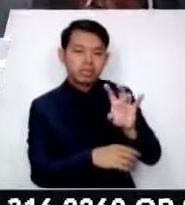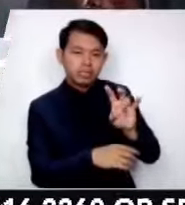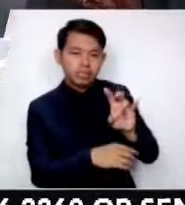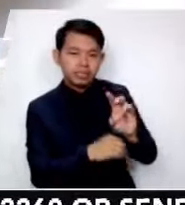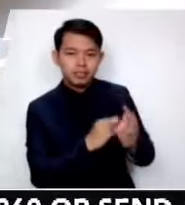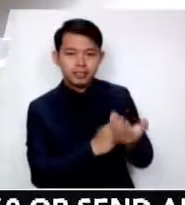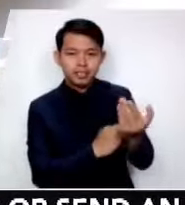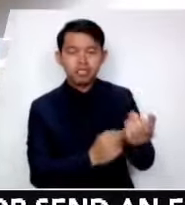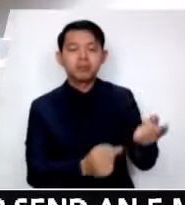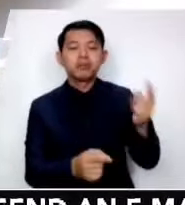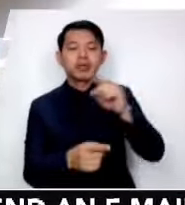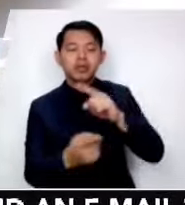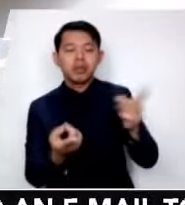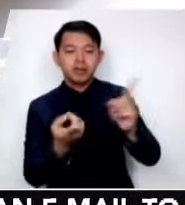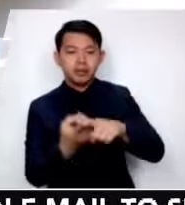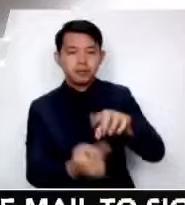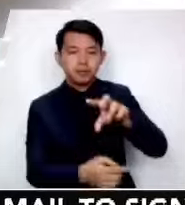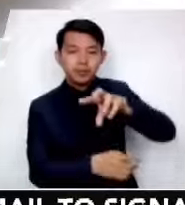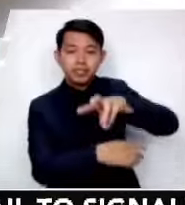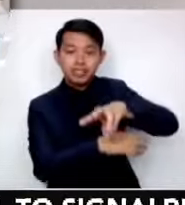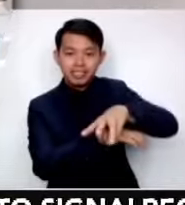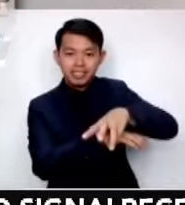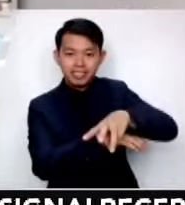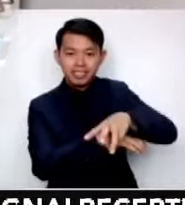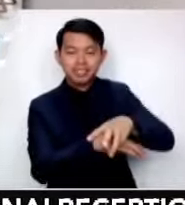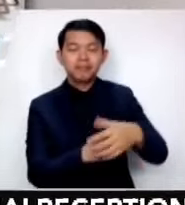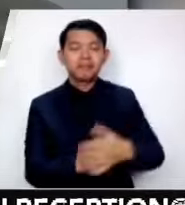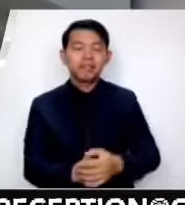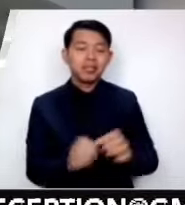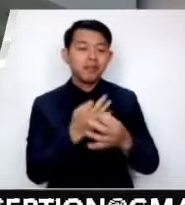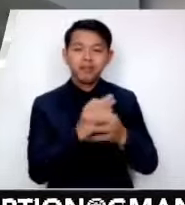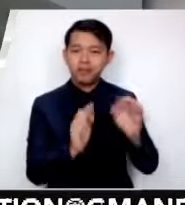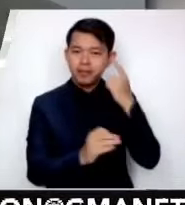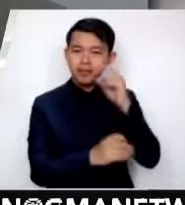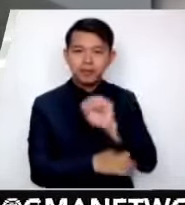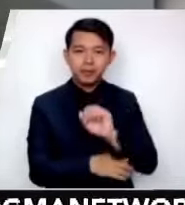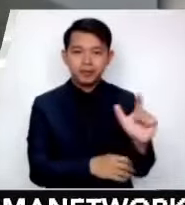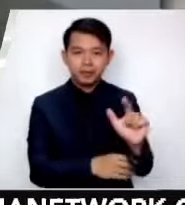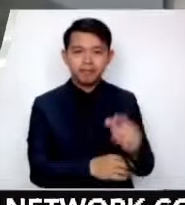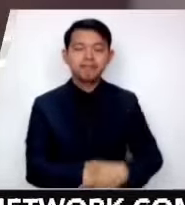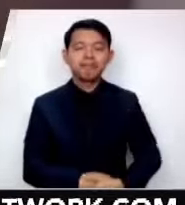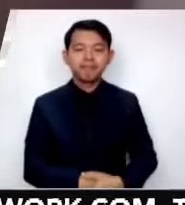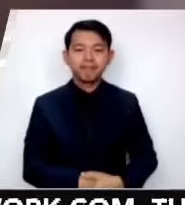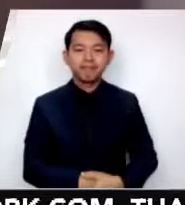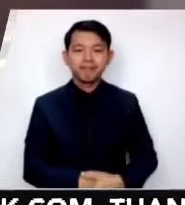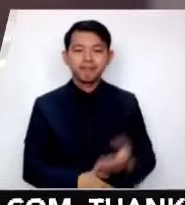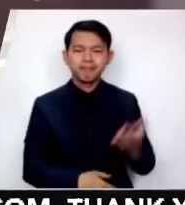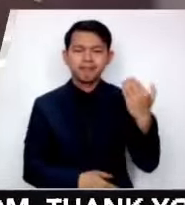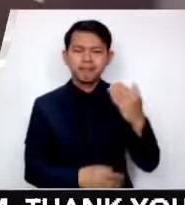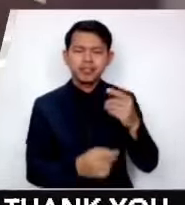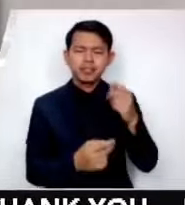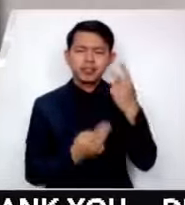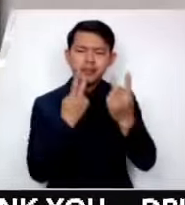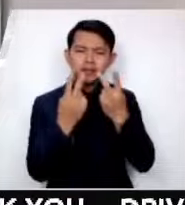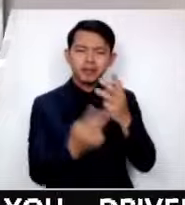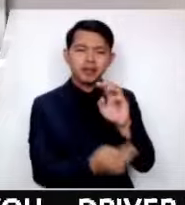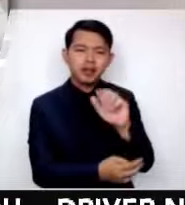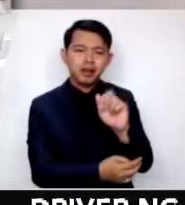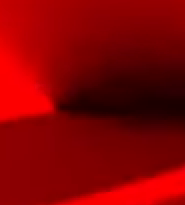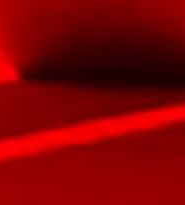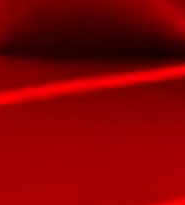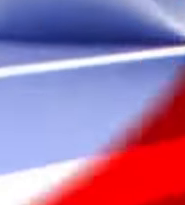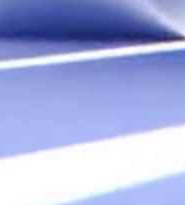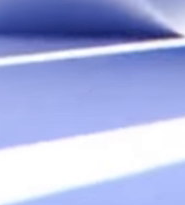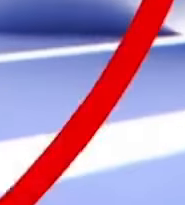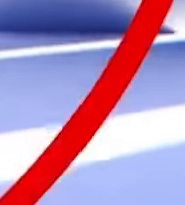lahat. Bumisita noong Huwebes sa sentro si First Lady Liza Araneta Marcos para ipakita ang kanyang suporta.